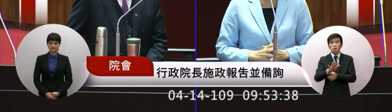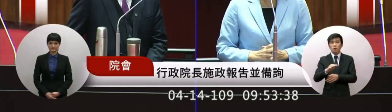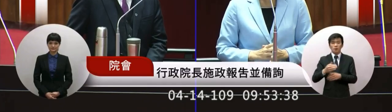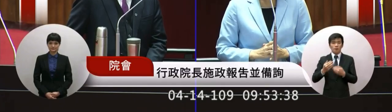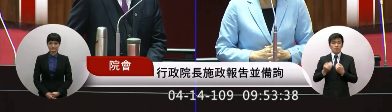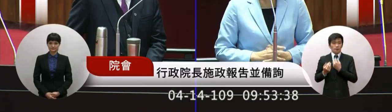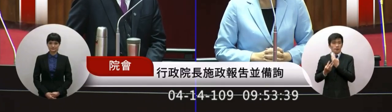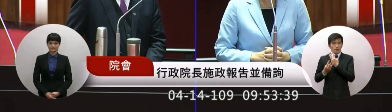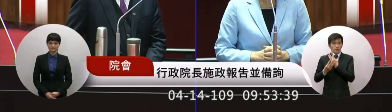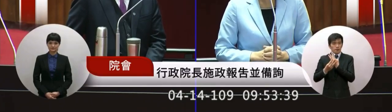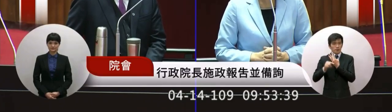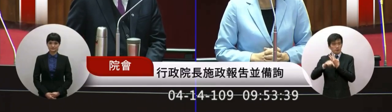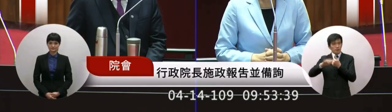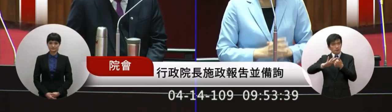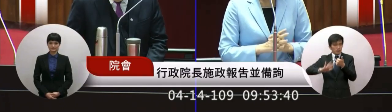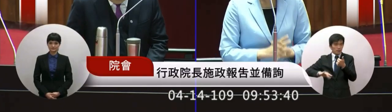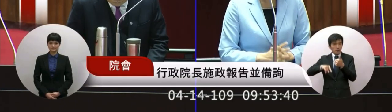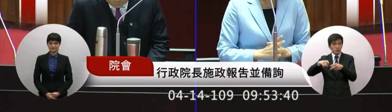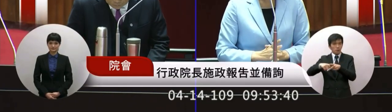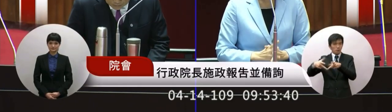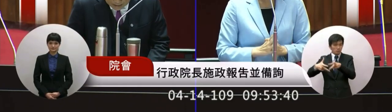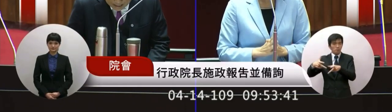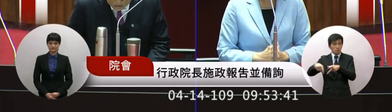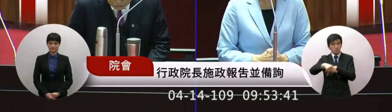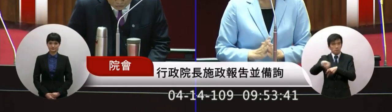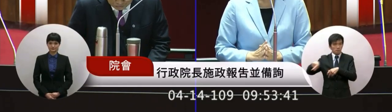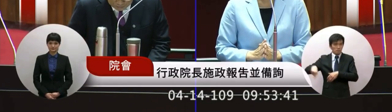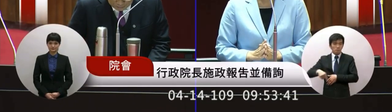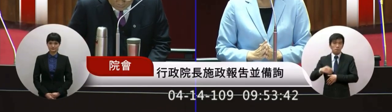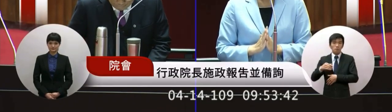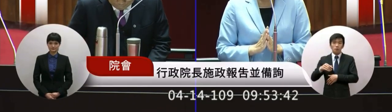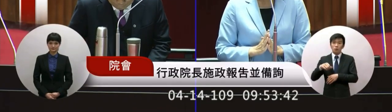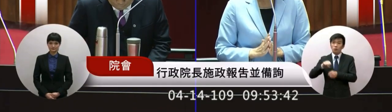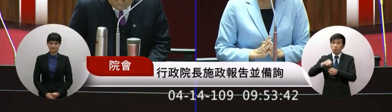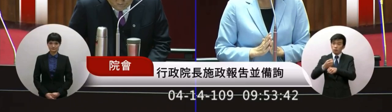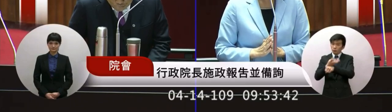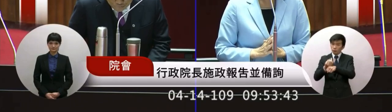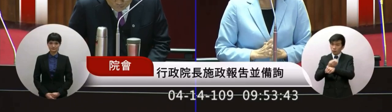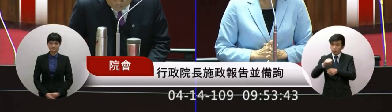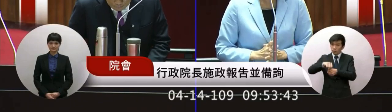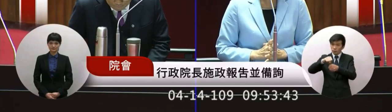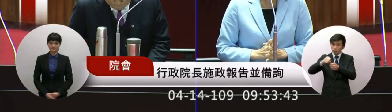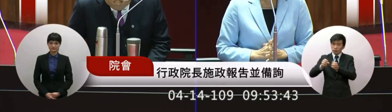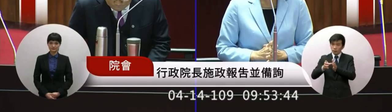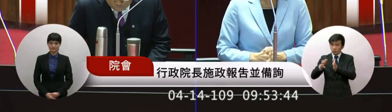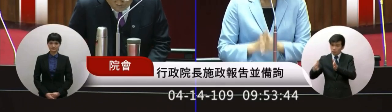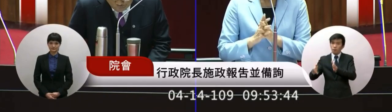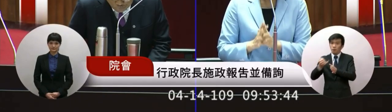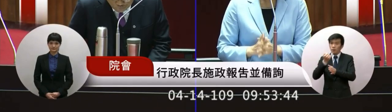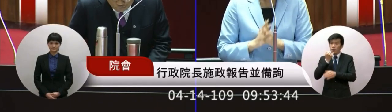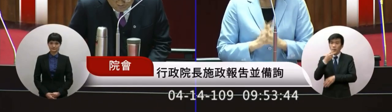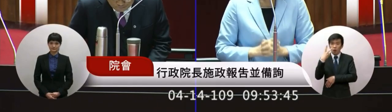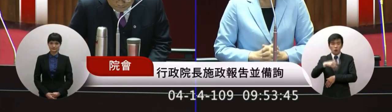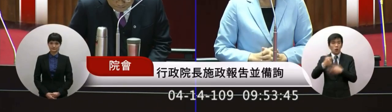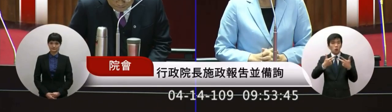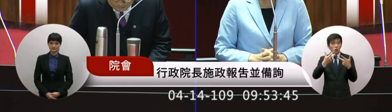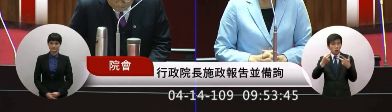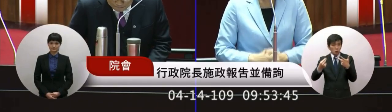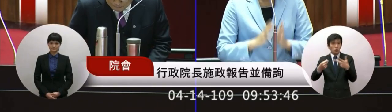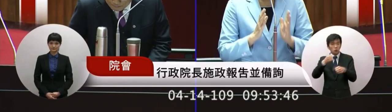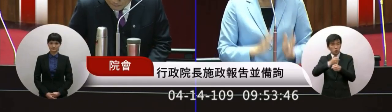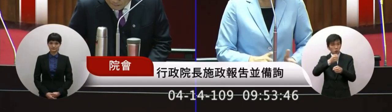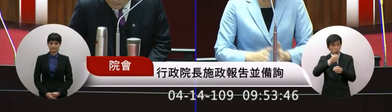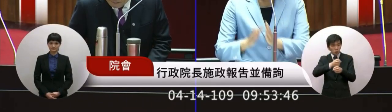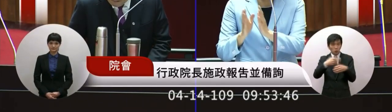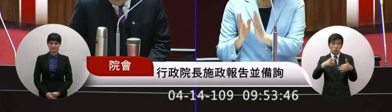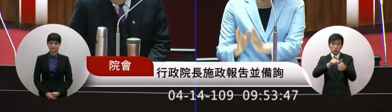的产业振兴重建工作，制止劳工延长工时及假日出行的限制问题，来寻求解